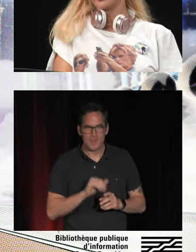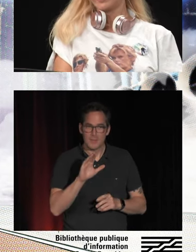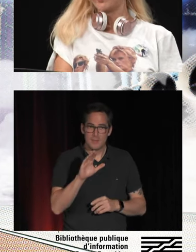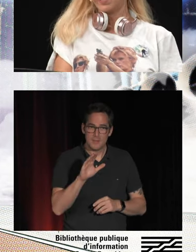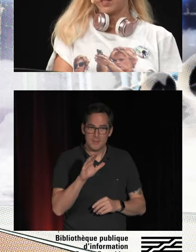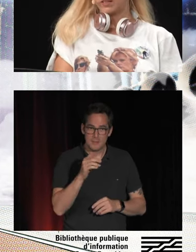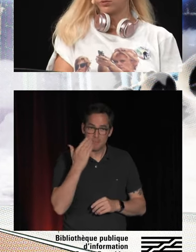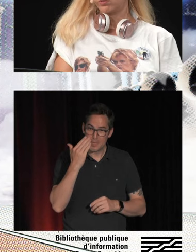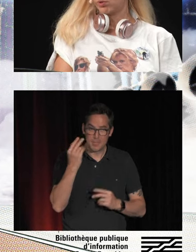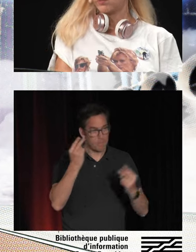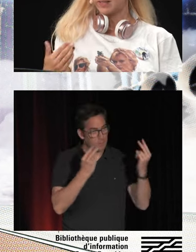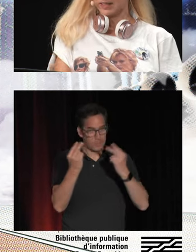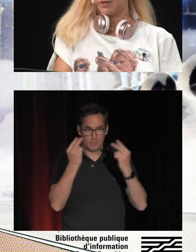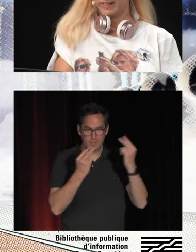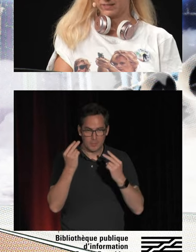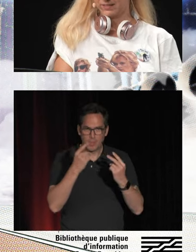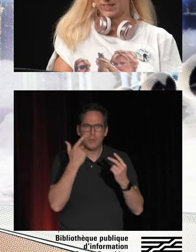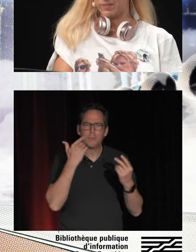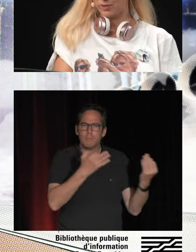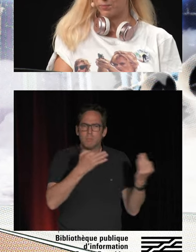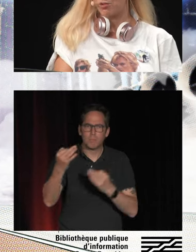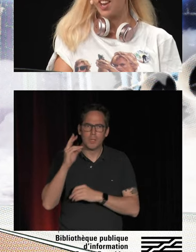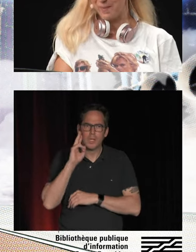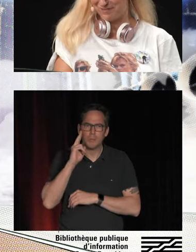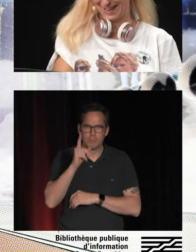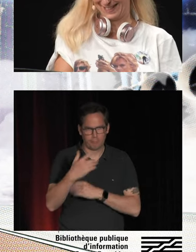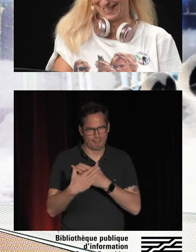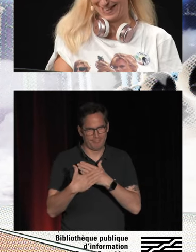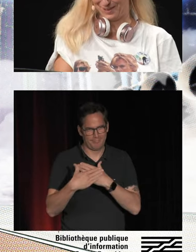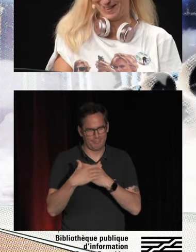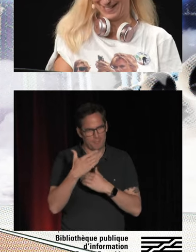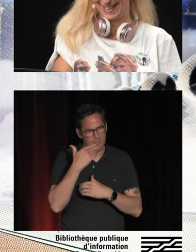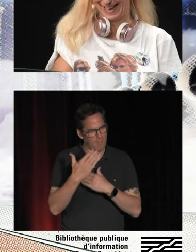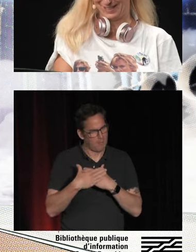Franchement, les gens qui me suivent là, sur une base régulière, rappelez-moi de plus jamais